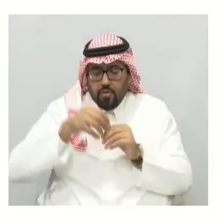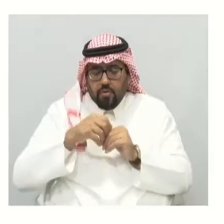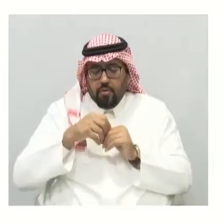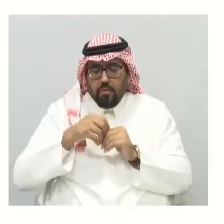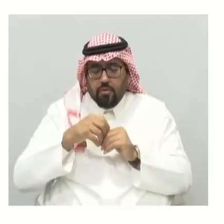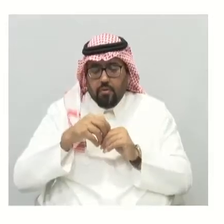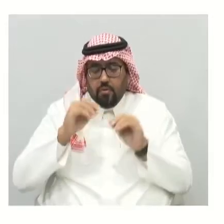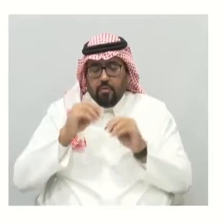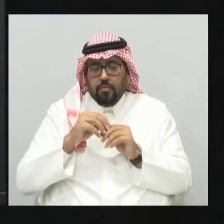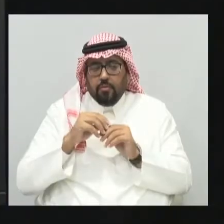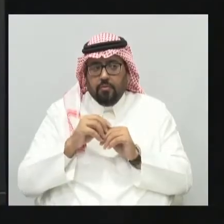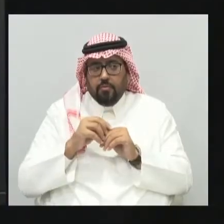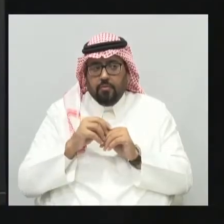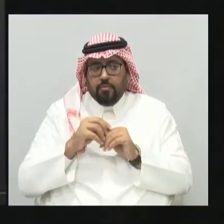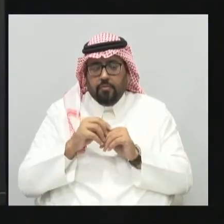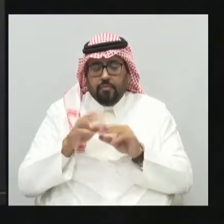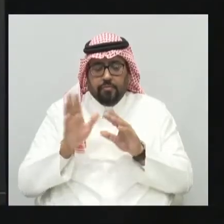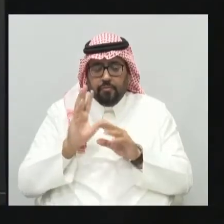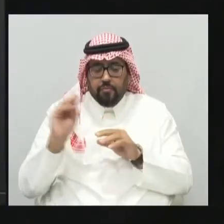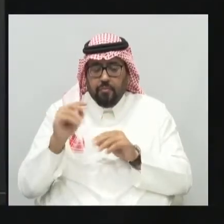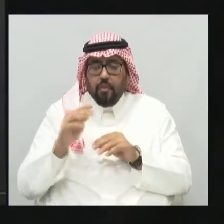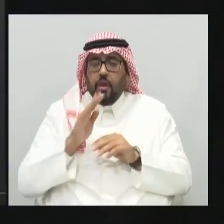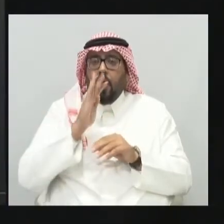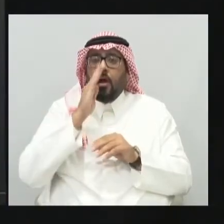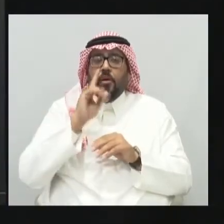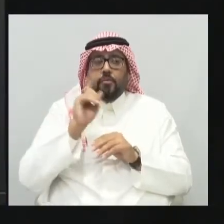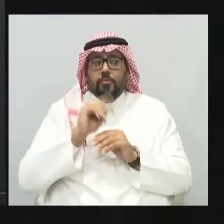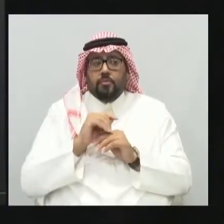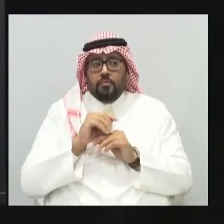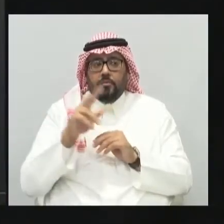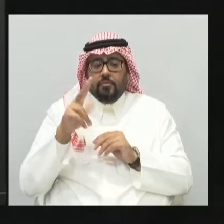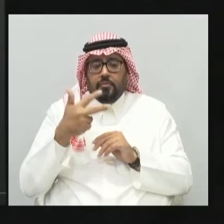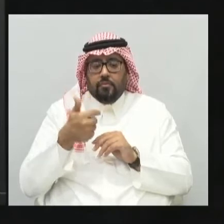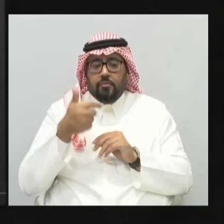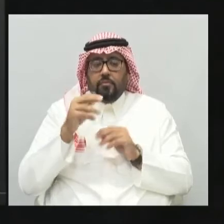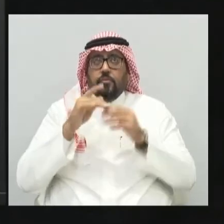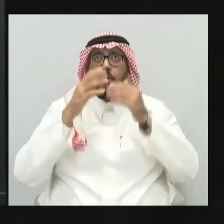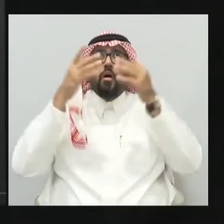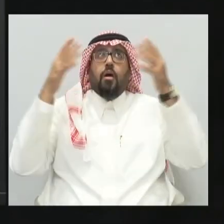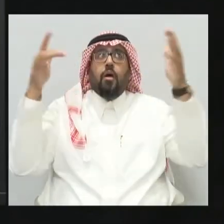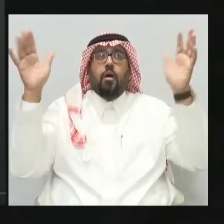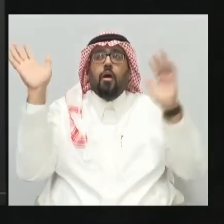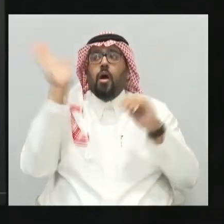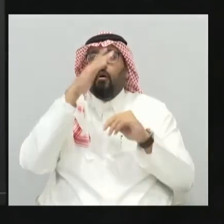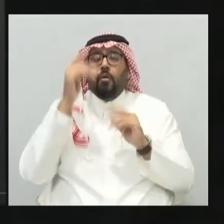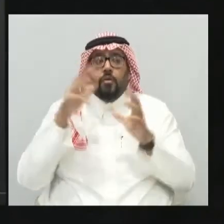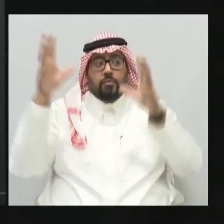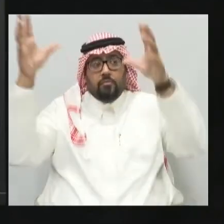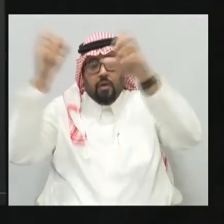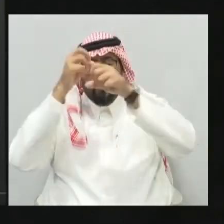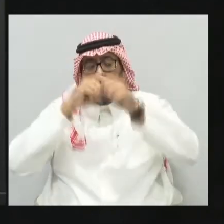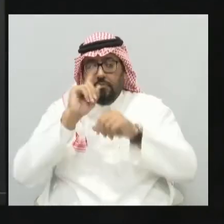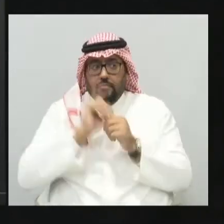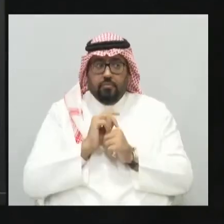لكنه ما هو مثل الغاز الغاز ينتشر في الهواء ما عاد تقدر تروح تمسكه